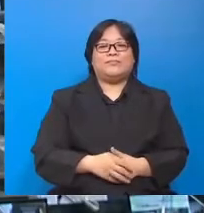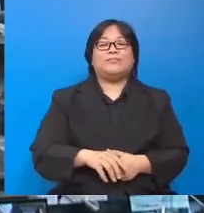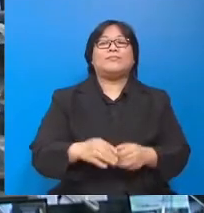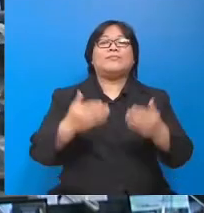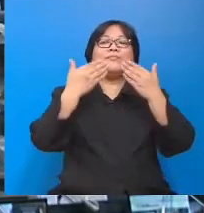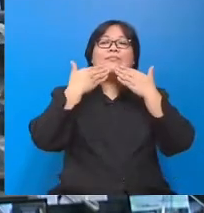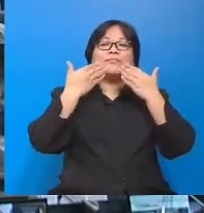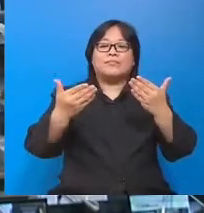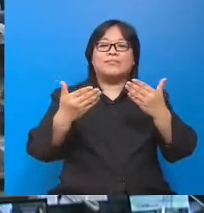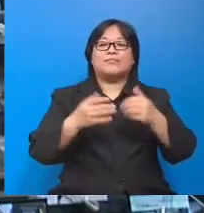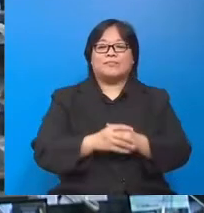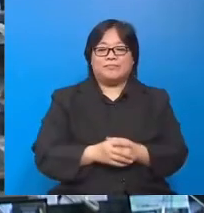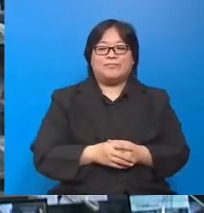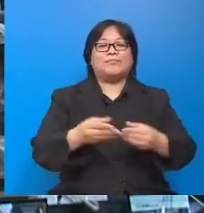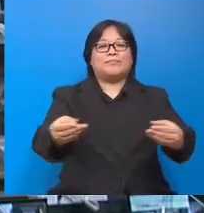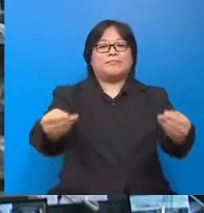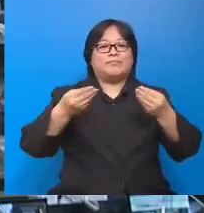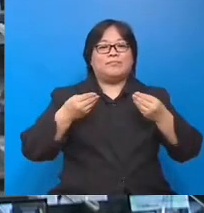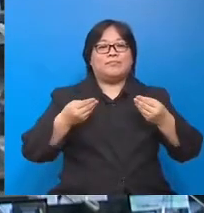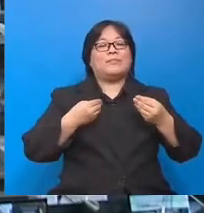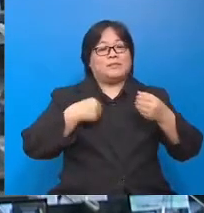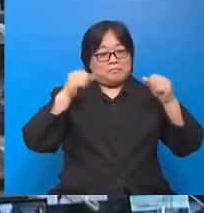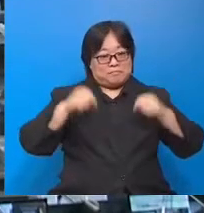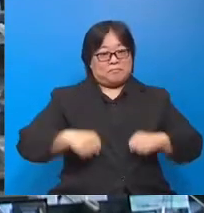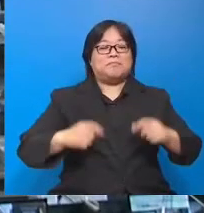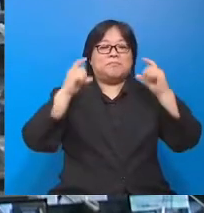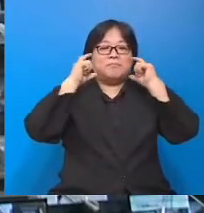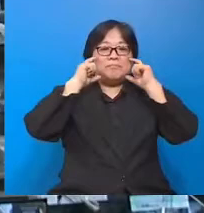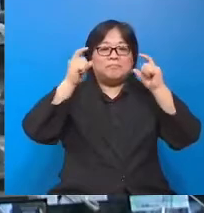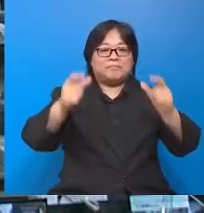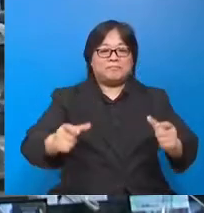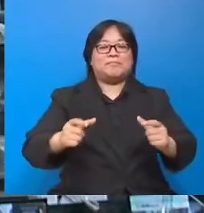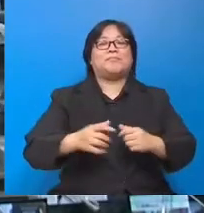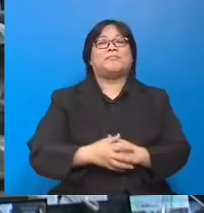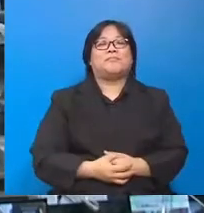Hai kekasih letup membeli perkenalkan buka topeng